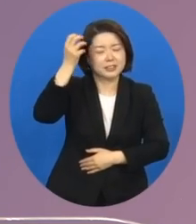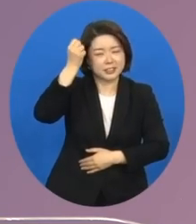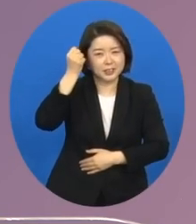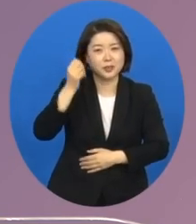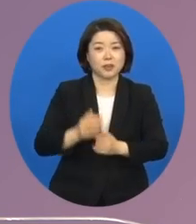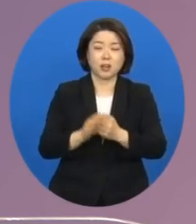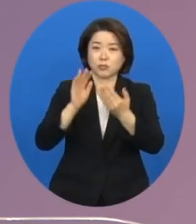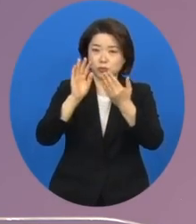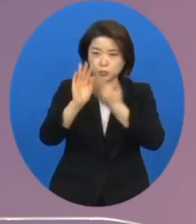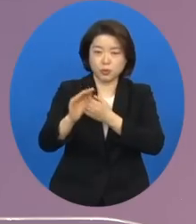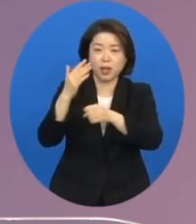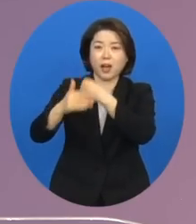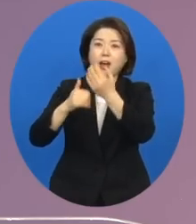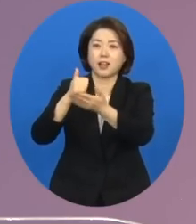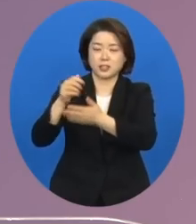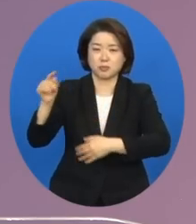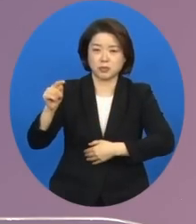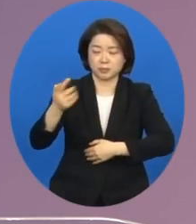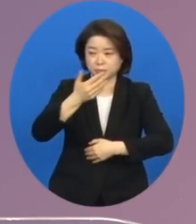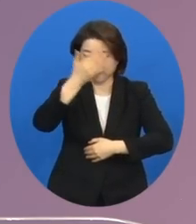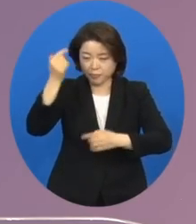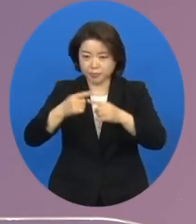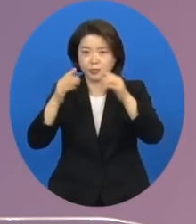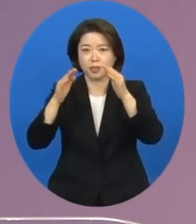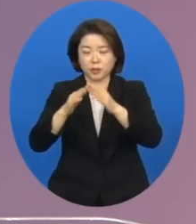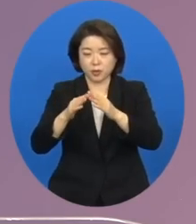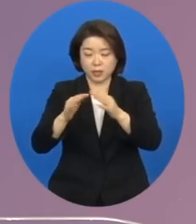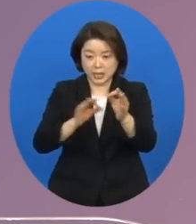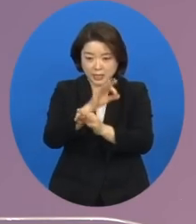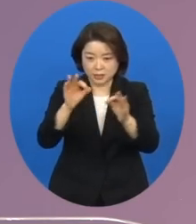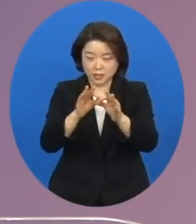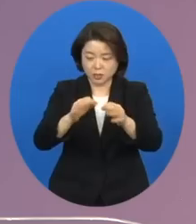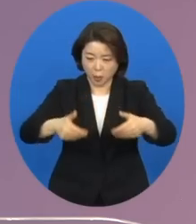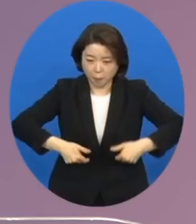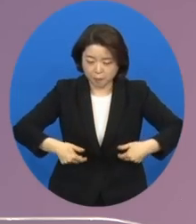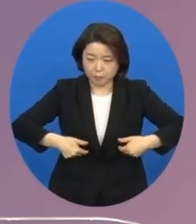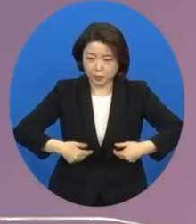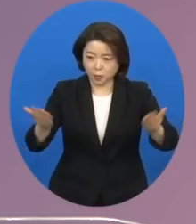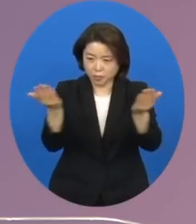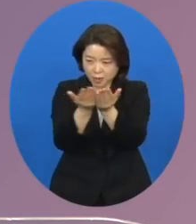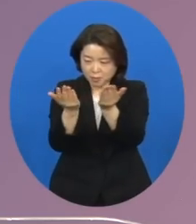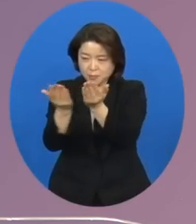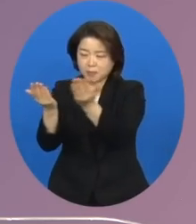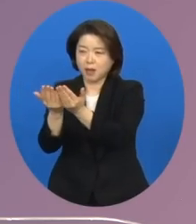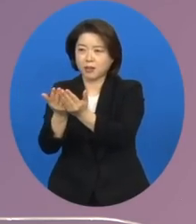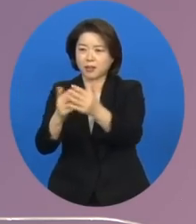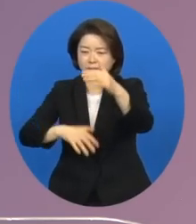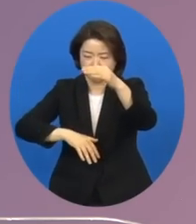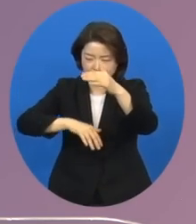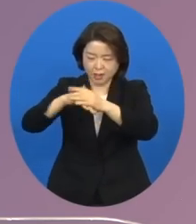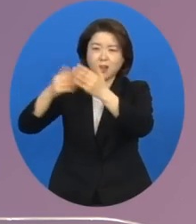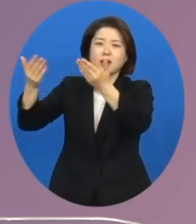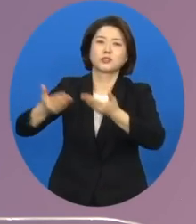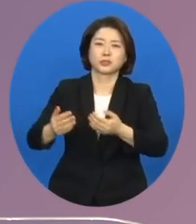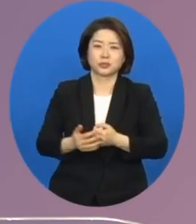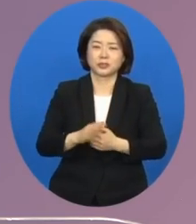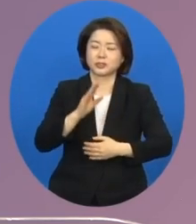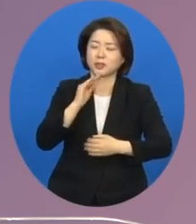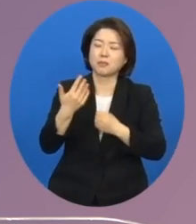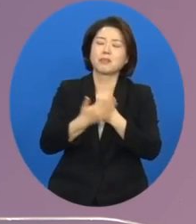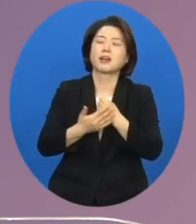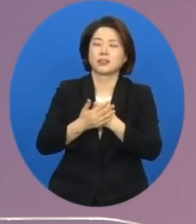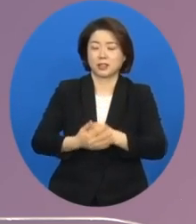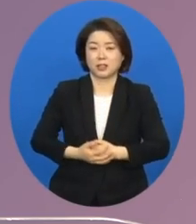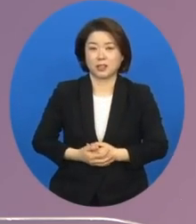하나님께서 젊은이 교회 재정에 필요를 채워 주셨어요 참 은혜가 있었습니다 근데 하나님은 참